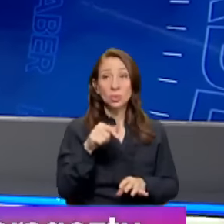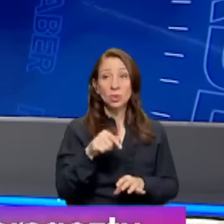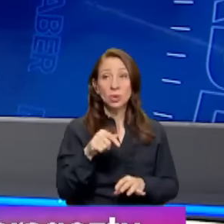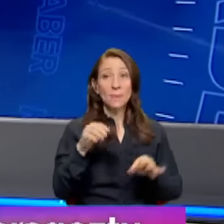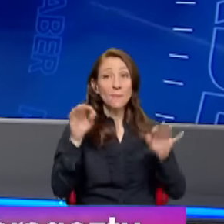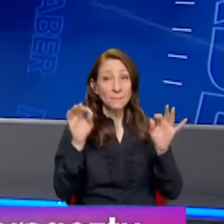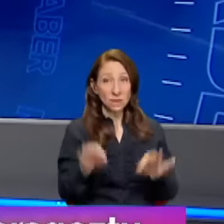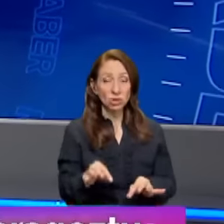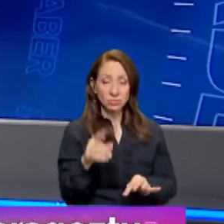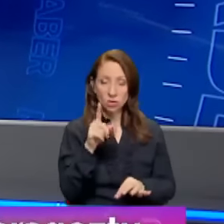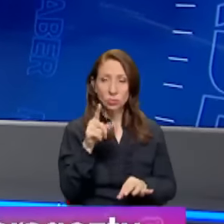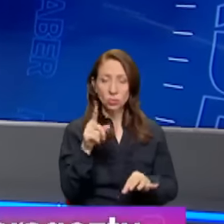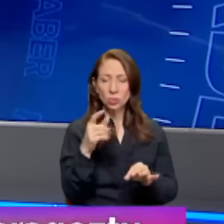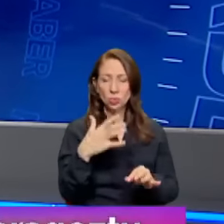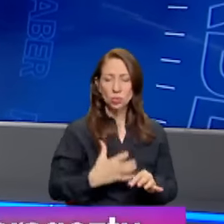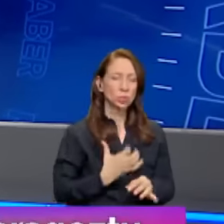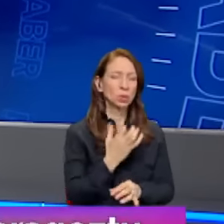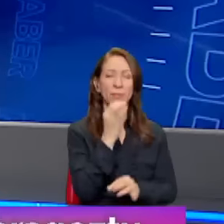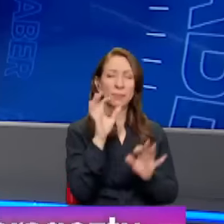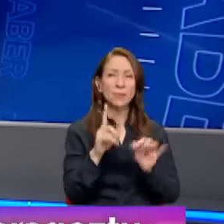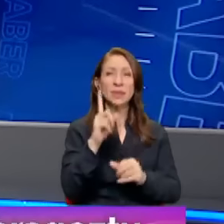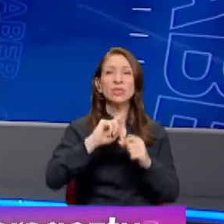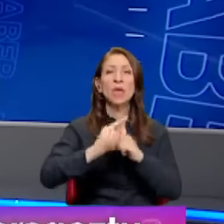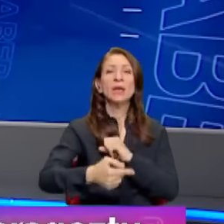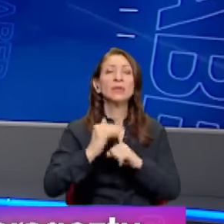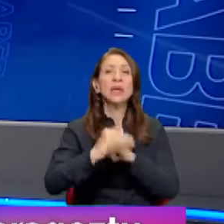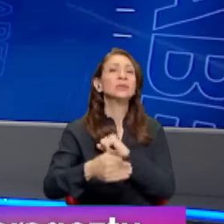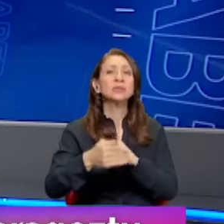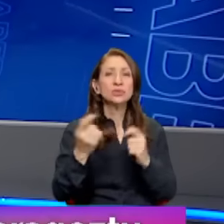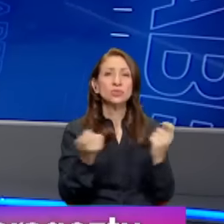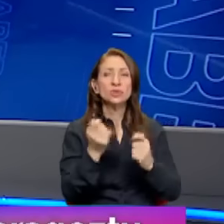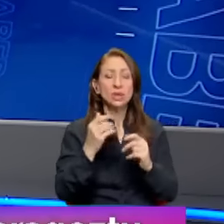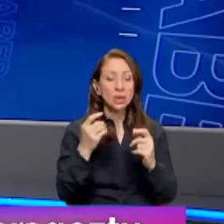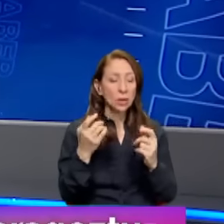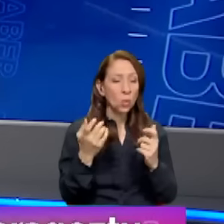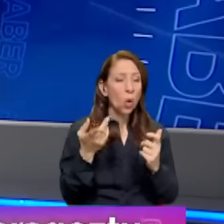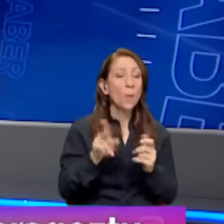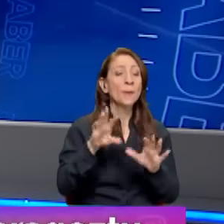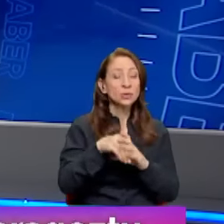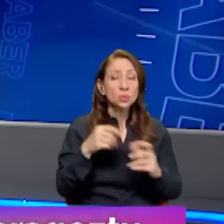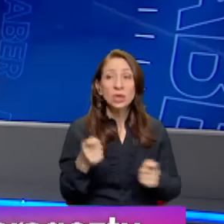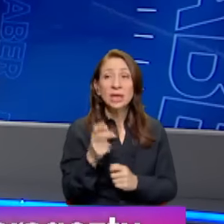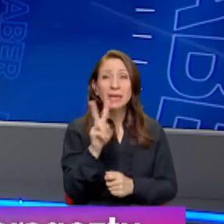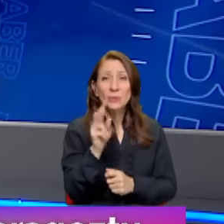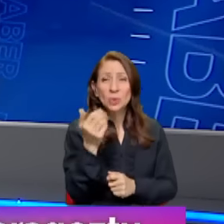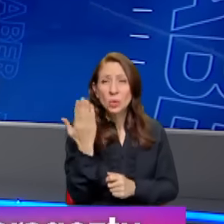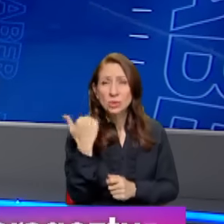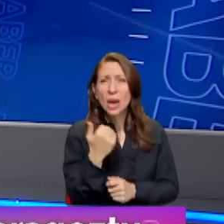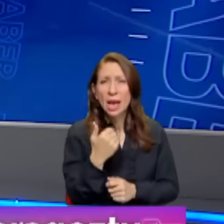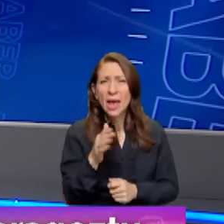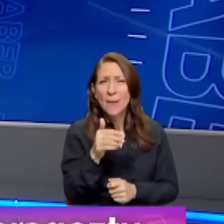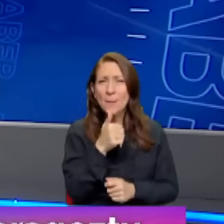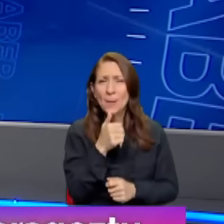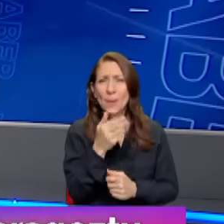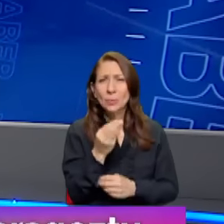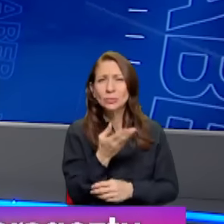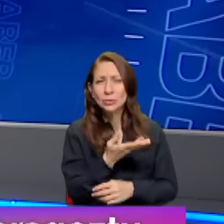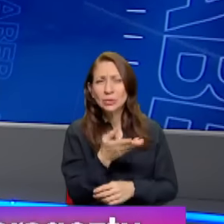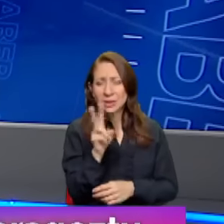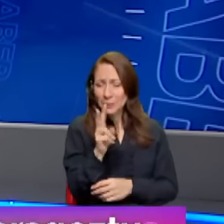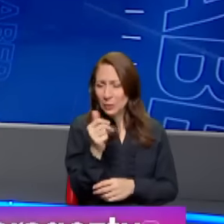başlangıcımız bu s haberle yapacağız bir taksici yaşam savaşı veriyor 20 gün önce evladını kucağına